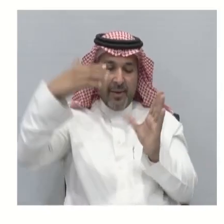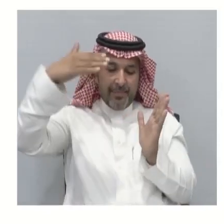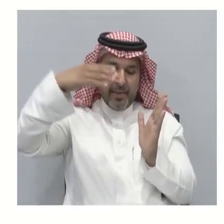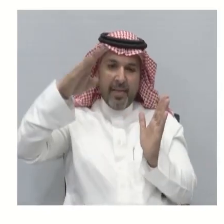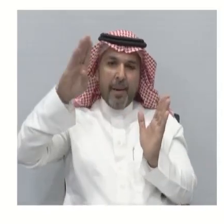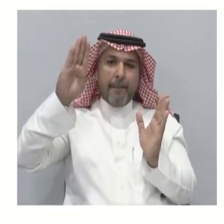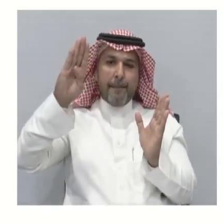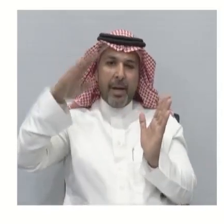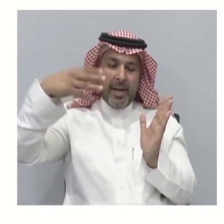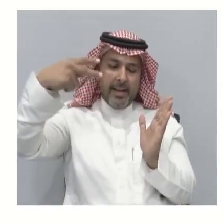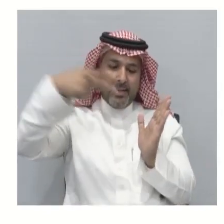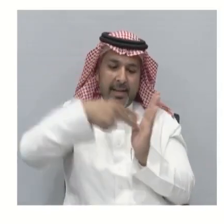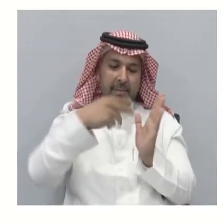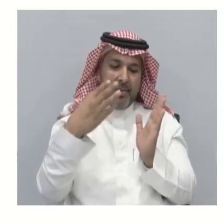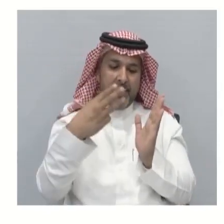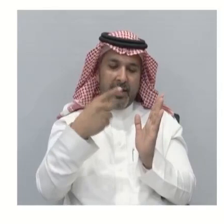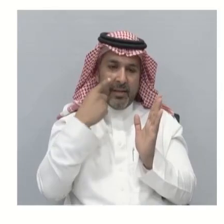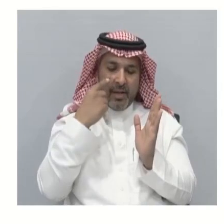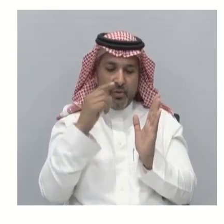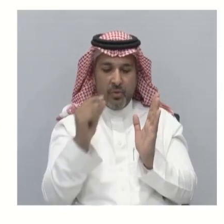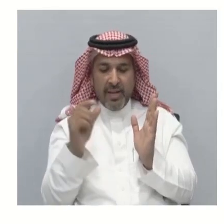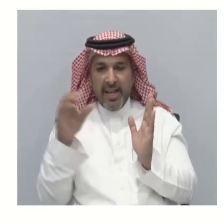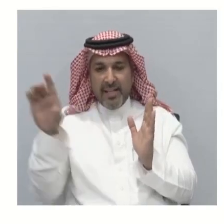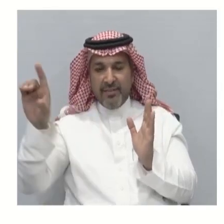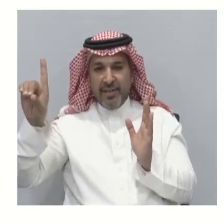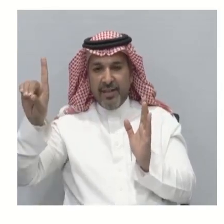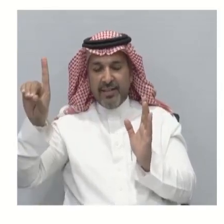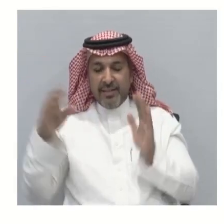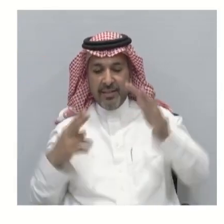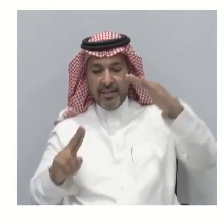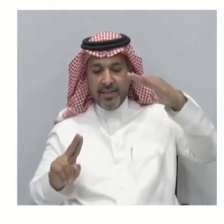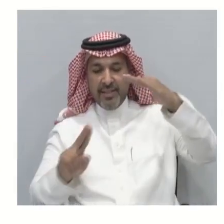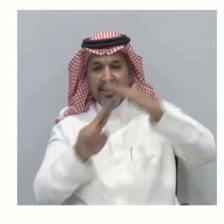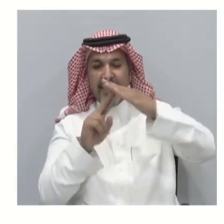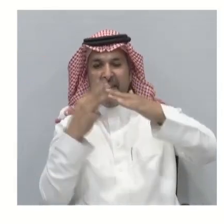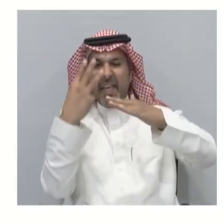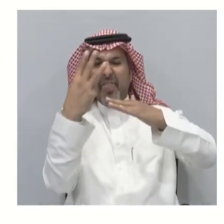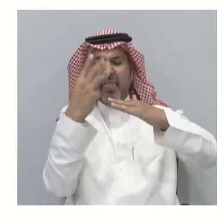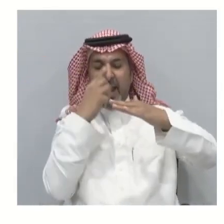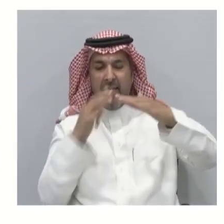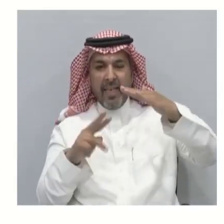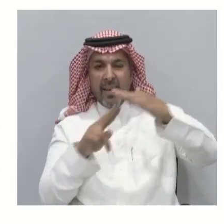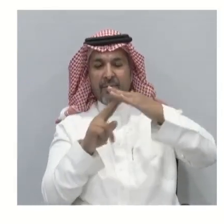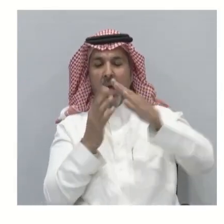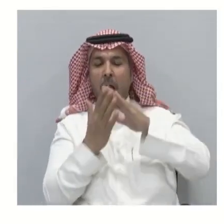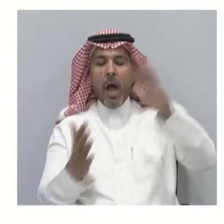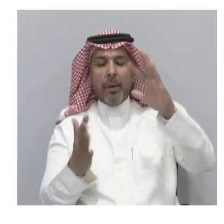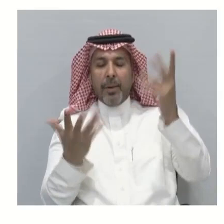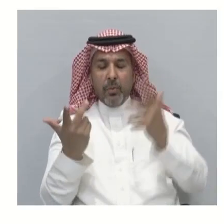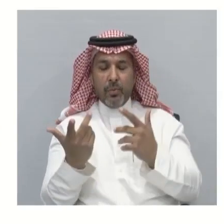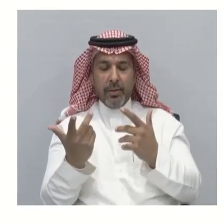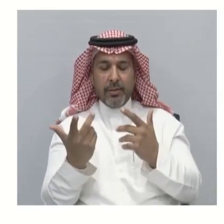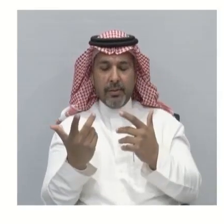طوله كم ثلاثه ايهما اكبر 13 ام 3 الاكبر 13 فبالتالي الزاويه عندي اي بي